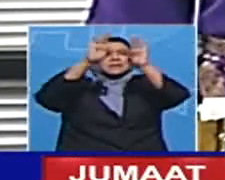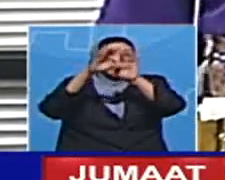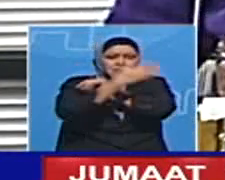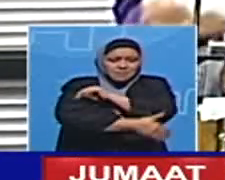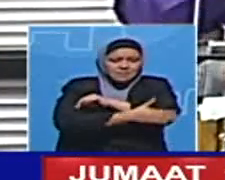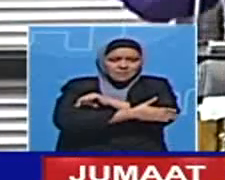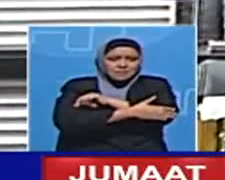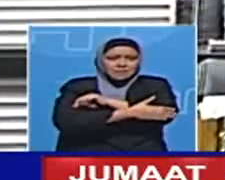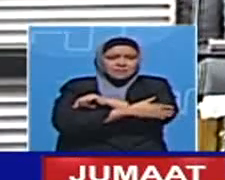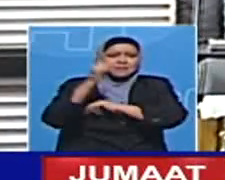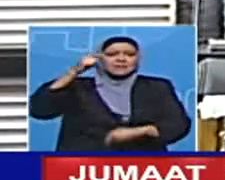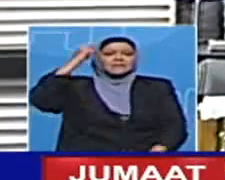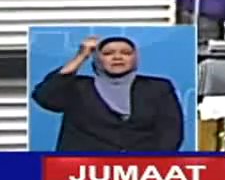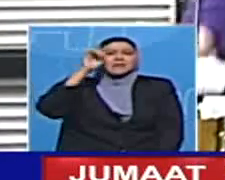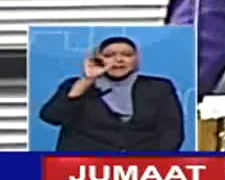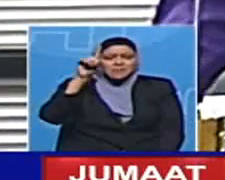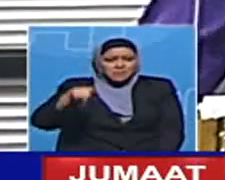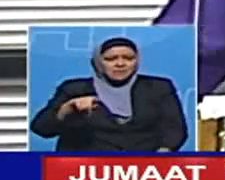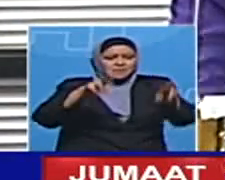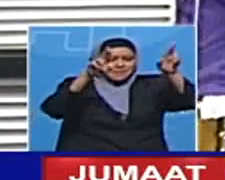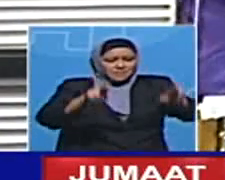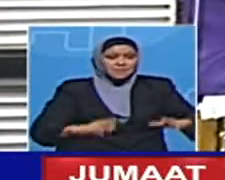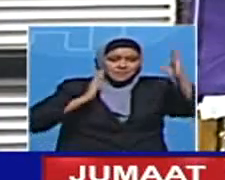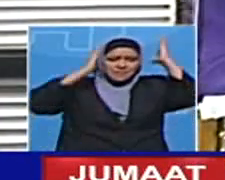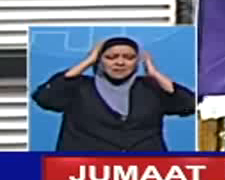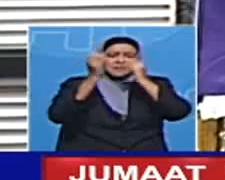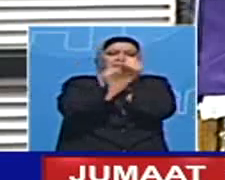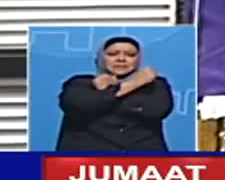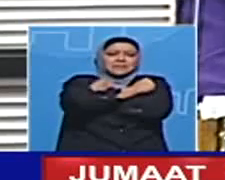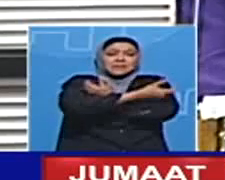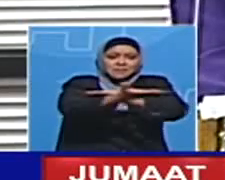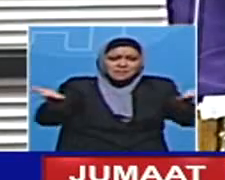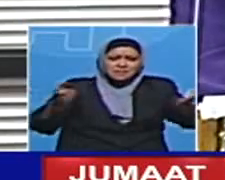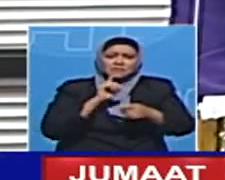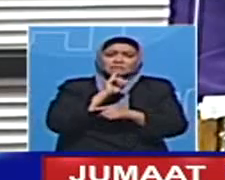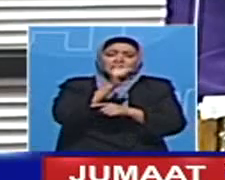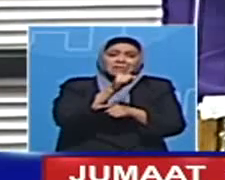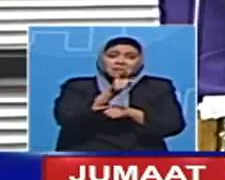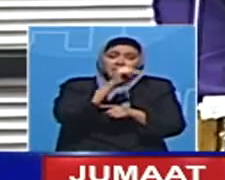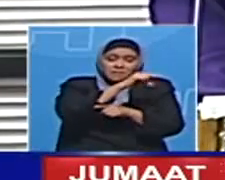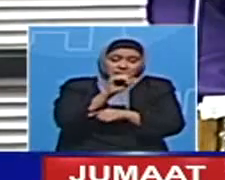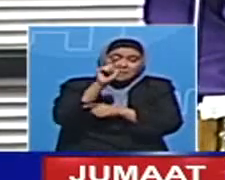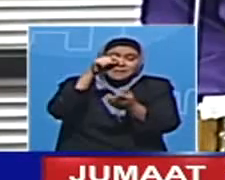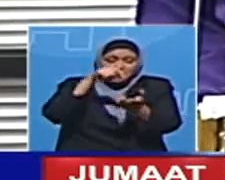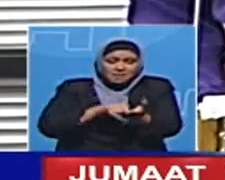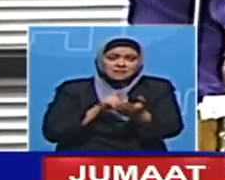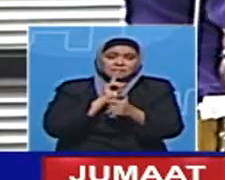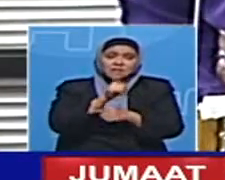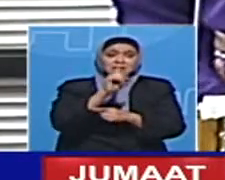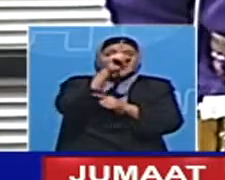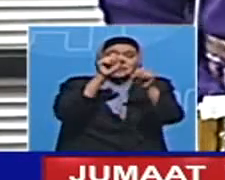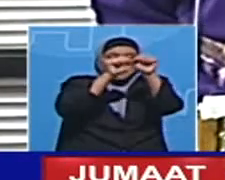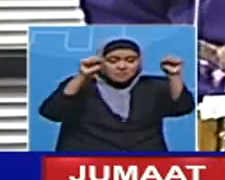dikasihi sekalian oleh demikian ternyatalah GST ini sebetulnya merakan satu